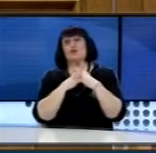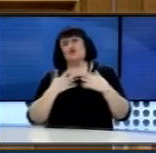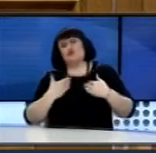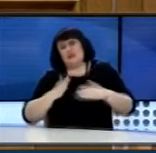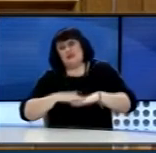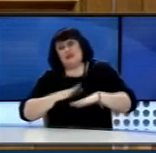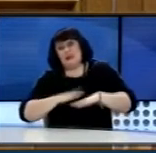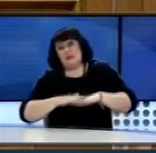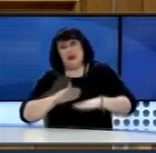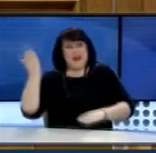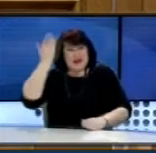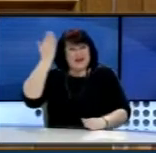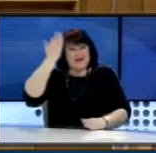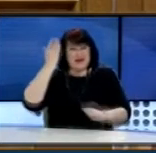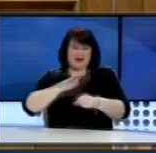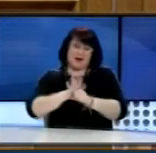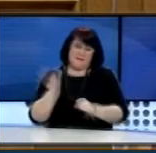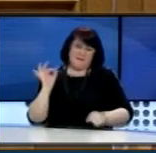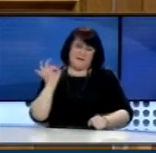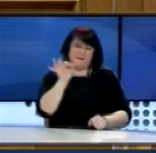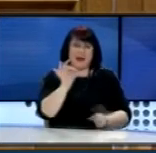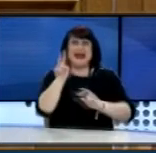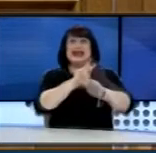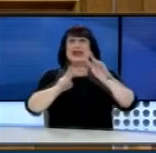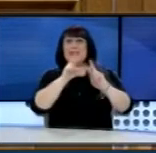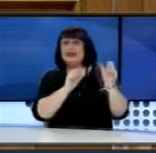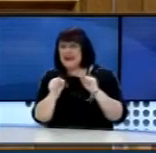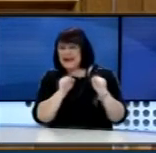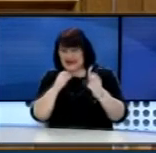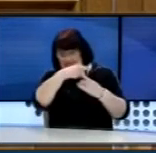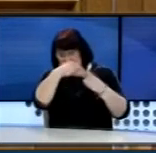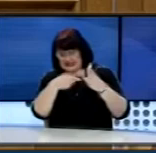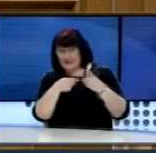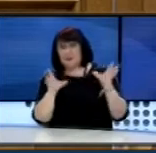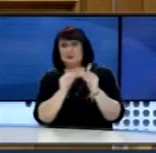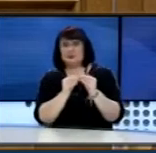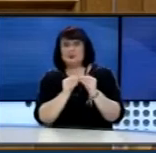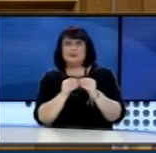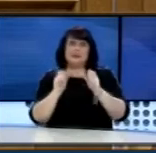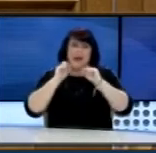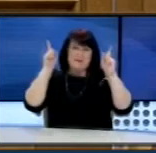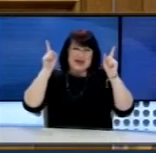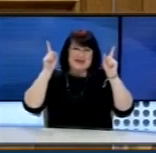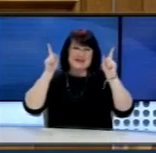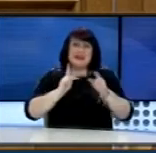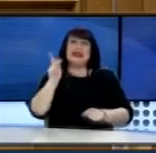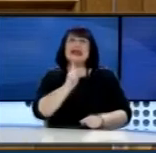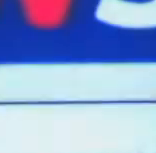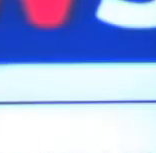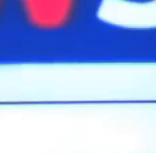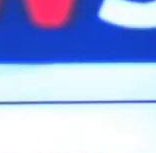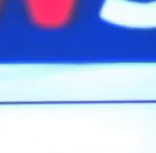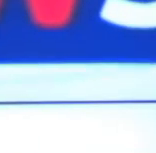συνδυασμός ακρίβειας, πανδημίας και κλιματικής κρίσης θα μας οδηγήσει σε μια πρωτοφανή κοινωνική